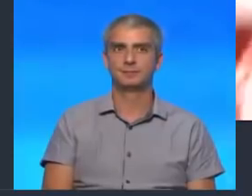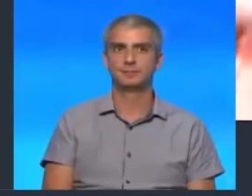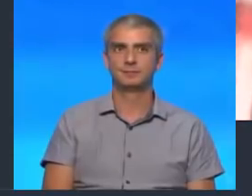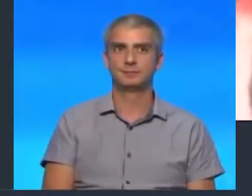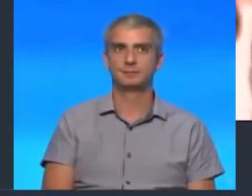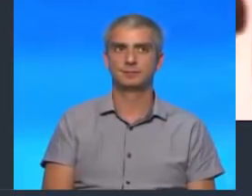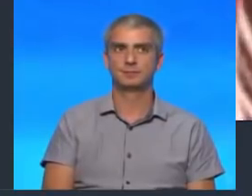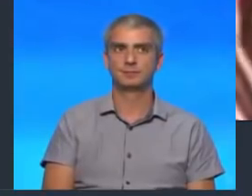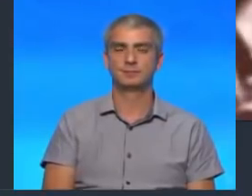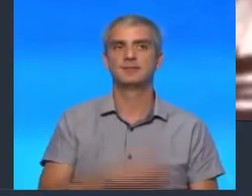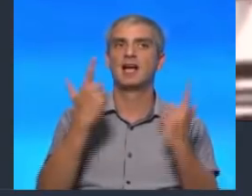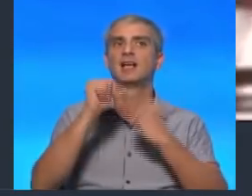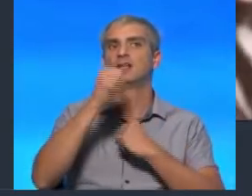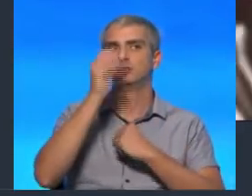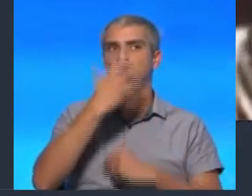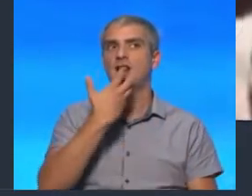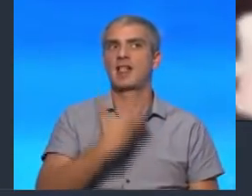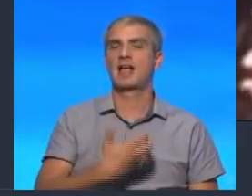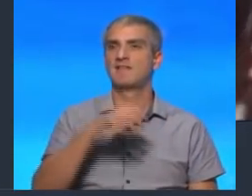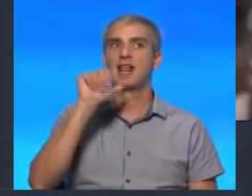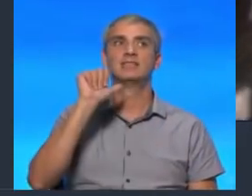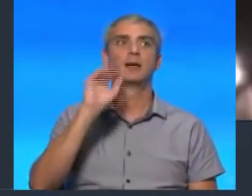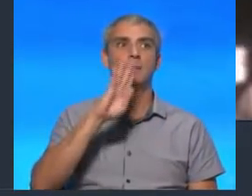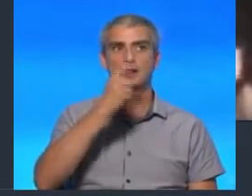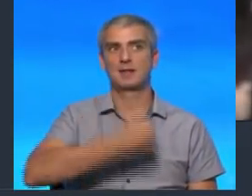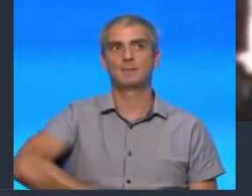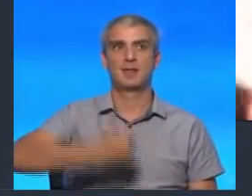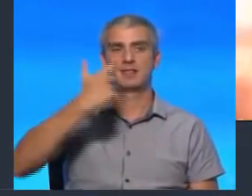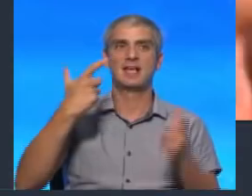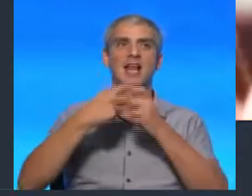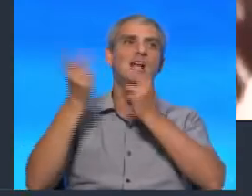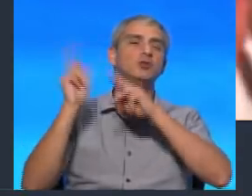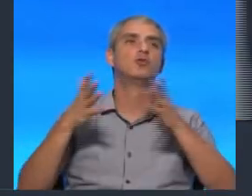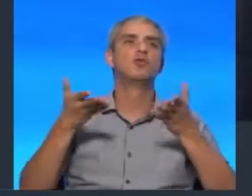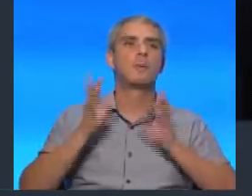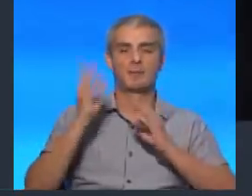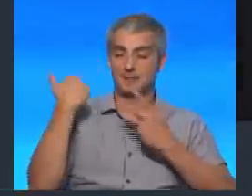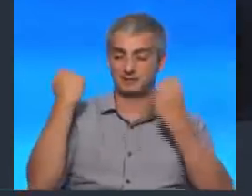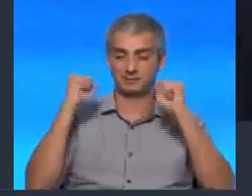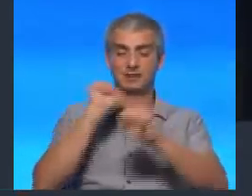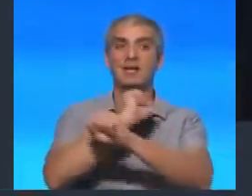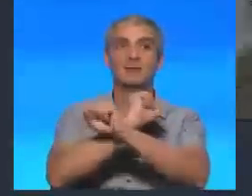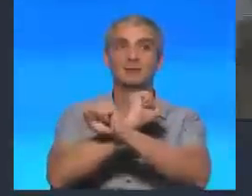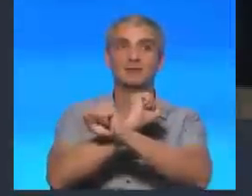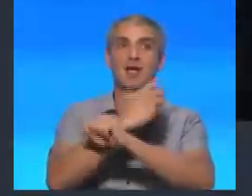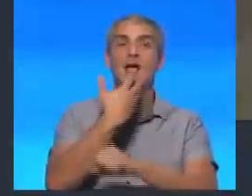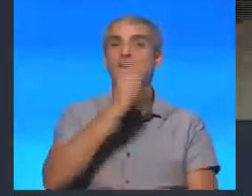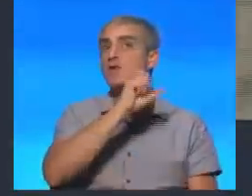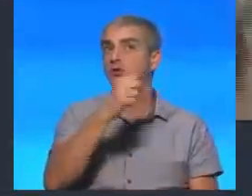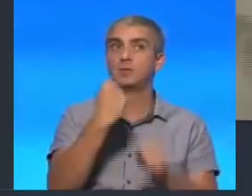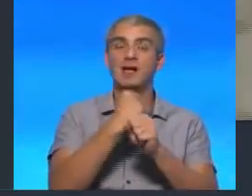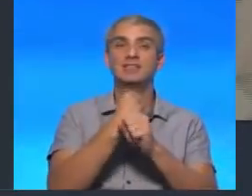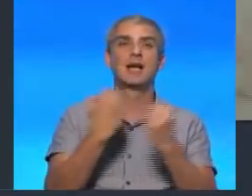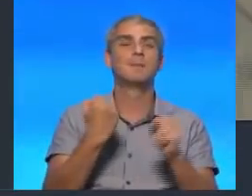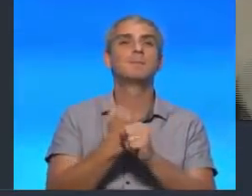זו החגיגה הראשונה של הרב אליעזר ברלנד, מנהיג קהילת שוב ובני, מאז השתחרר מהכלה. הרב הורשע בביצוע מעשים